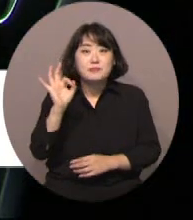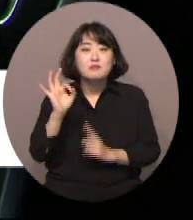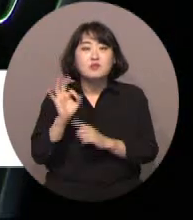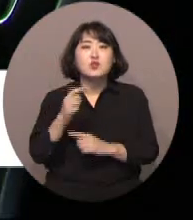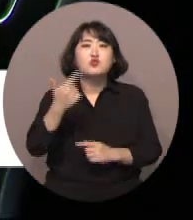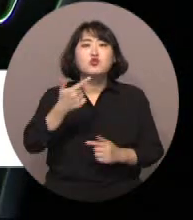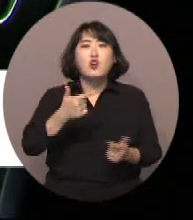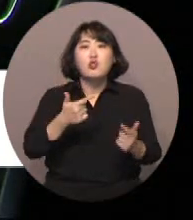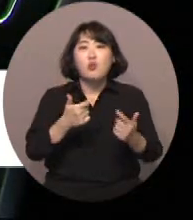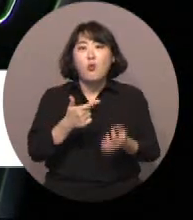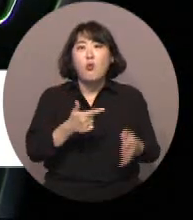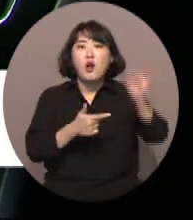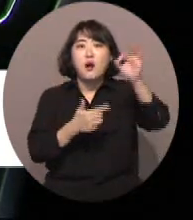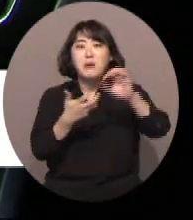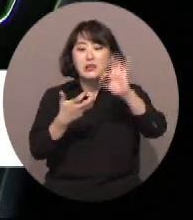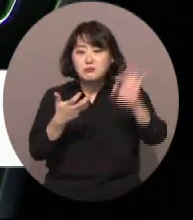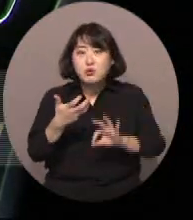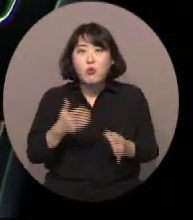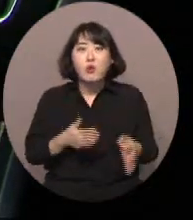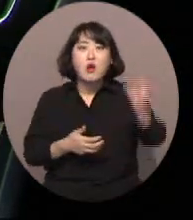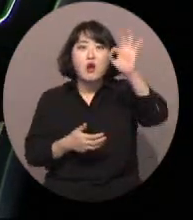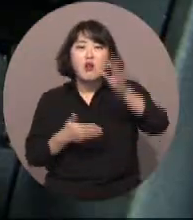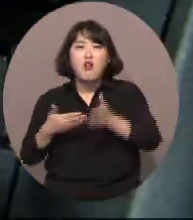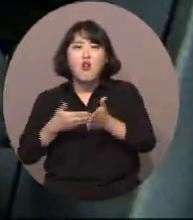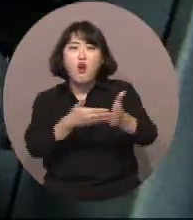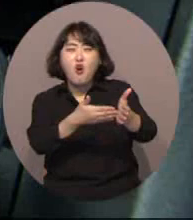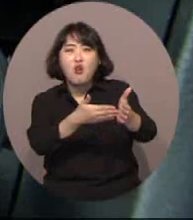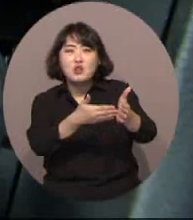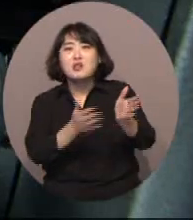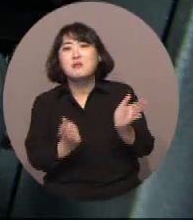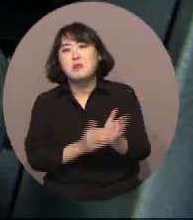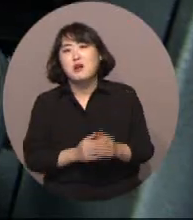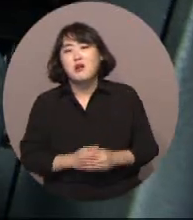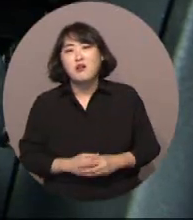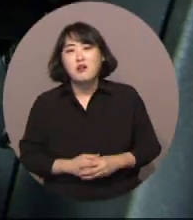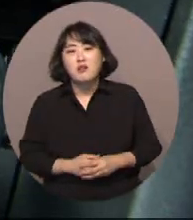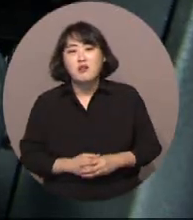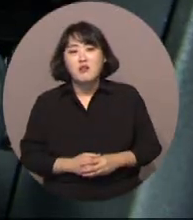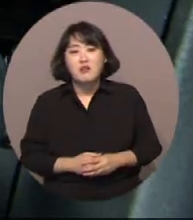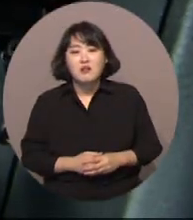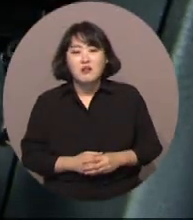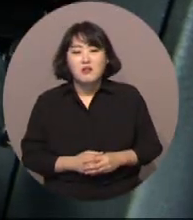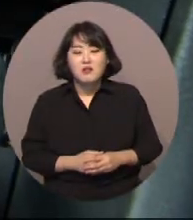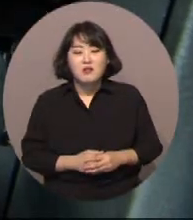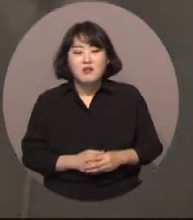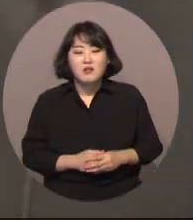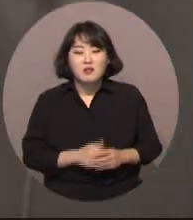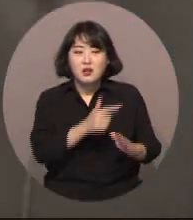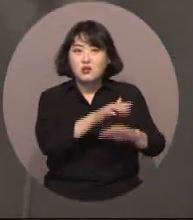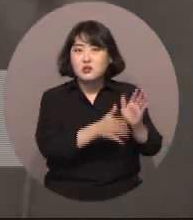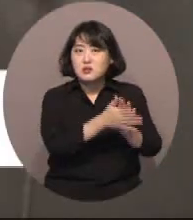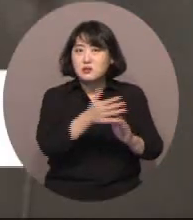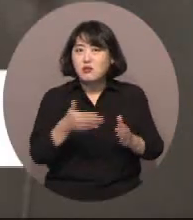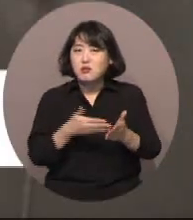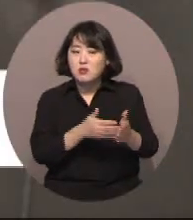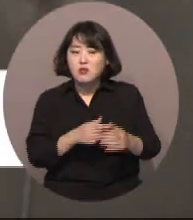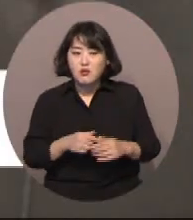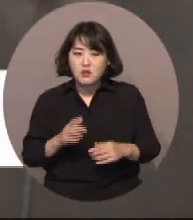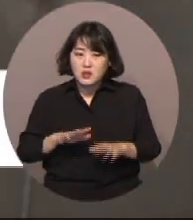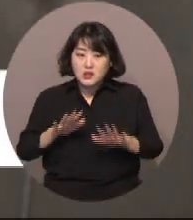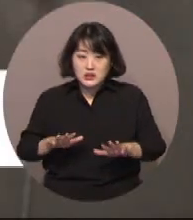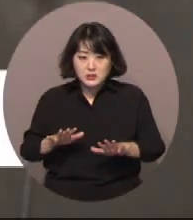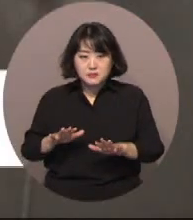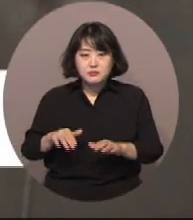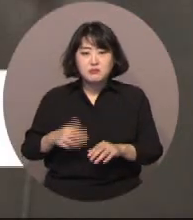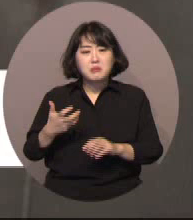6,000원으로 80% 이상 올려야 한다고 시에 건의안을 제출했습니다. 가동이 한 80%는 돼야 되거든요. 근데 지금